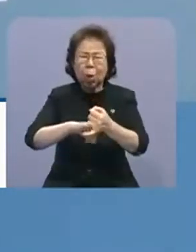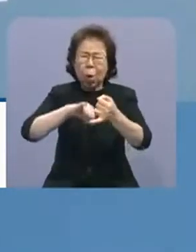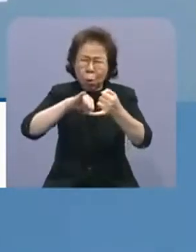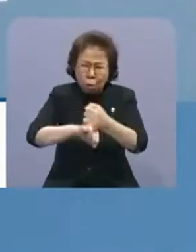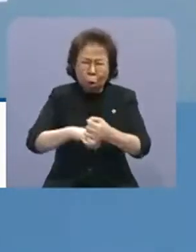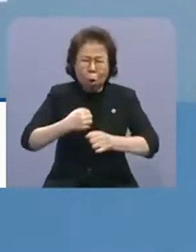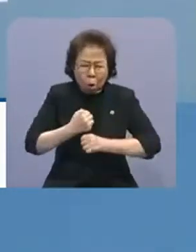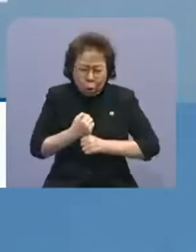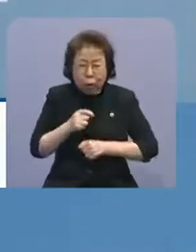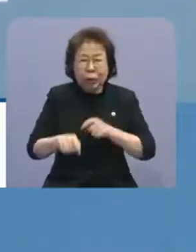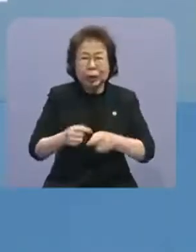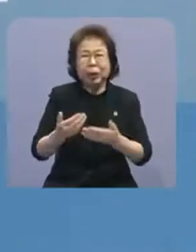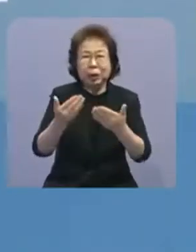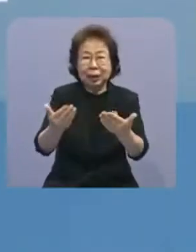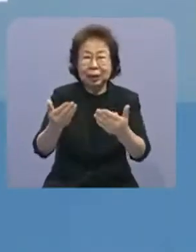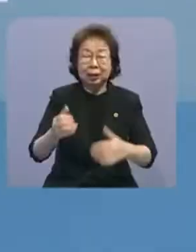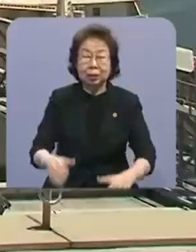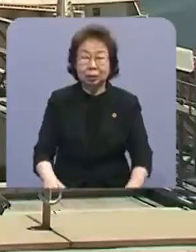반드시 지킬 것입니다.